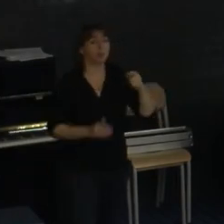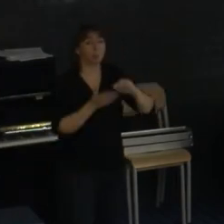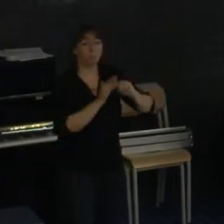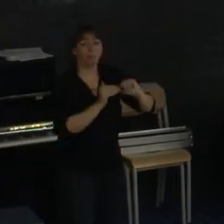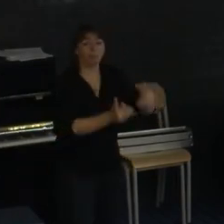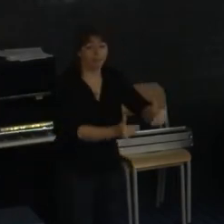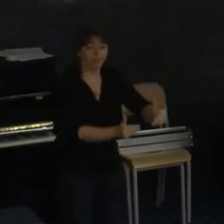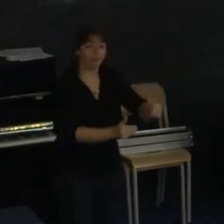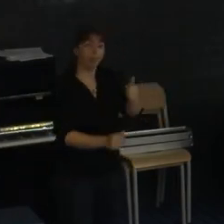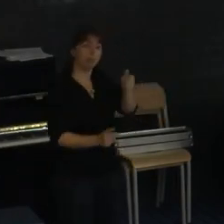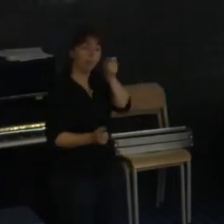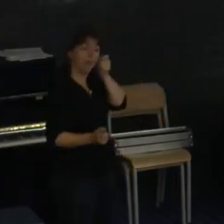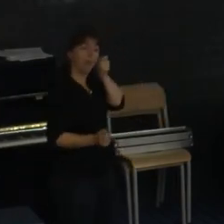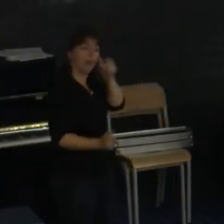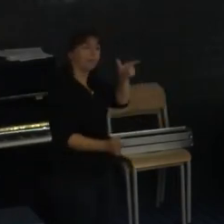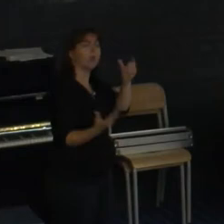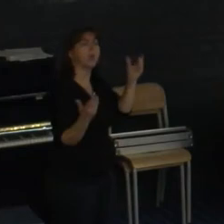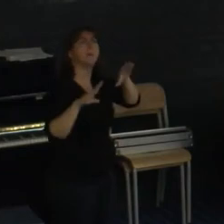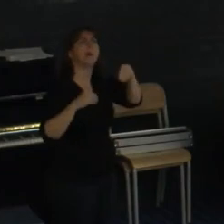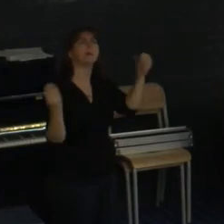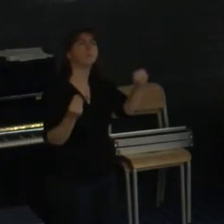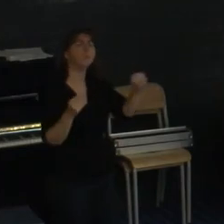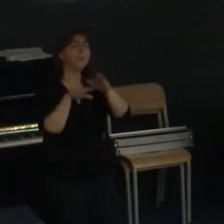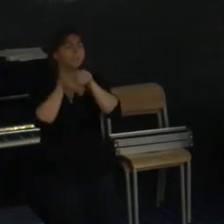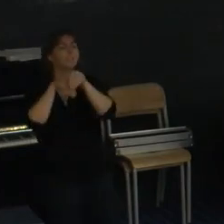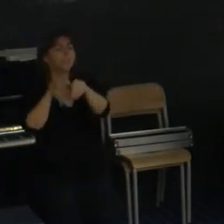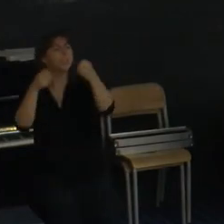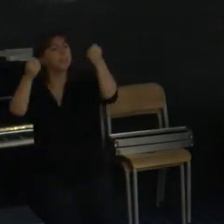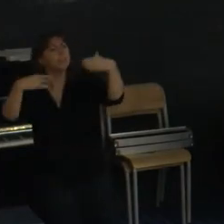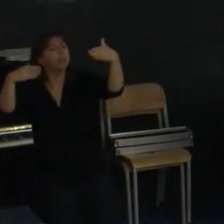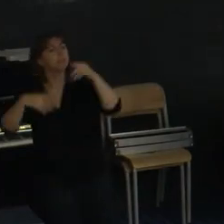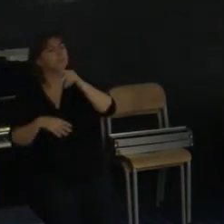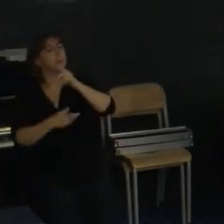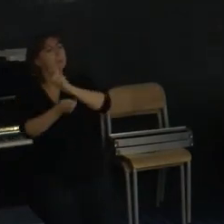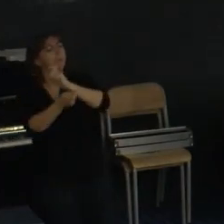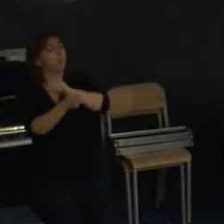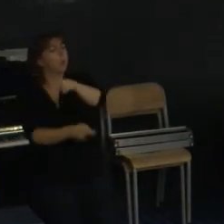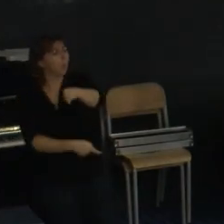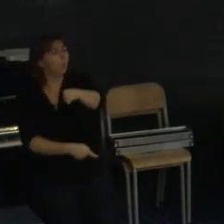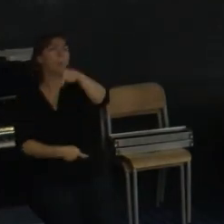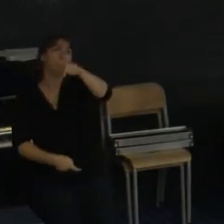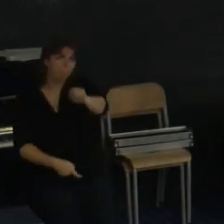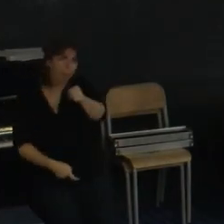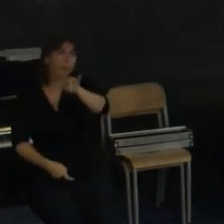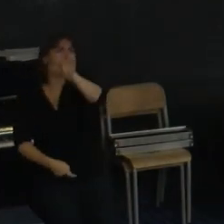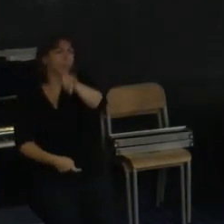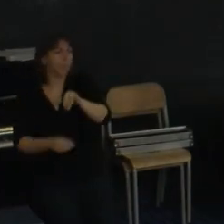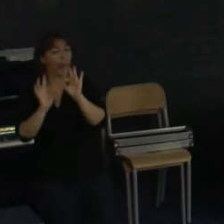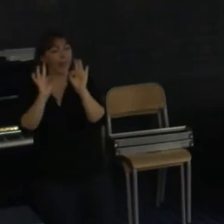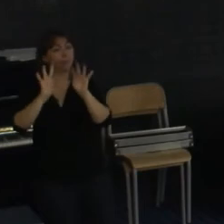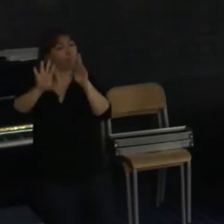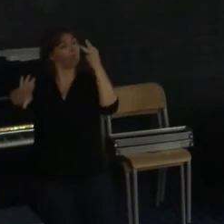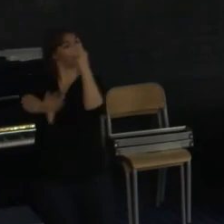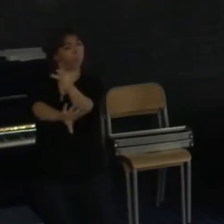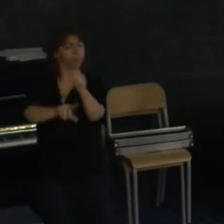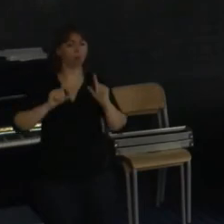qui est activé et il se trouve à la ligne 9 du fichier events.py. Ça va ? Donc, de cette manière-là, on peut